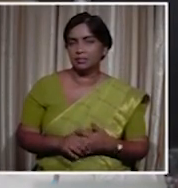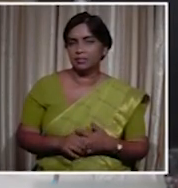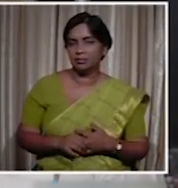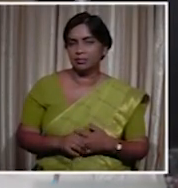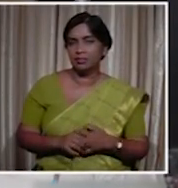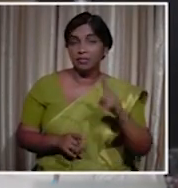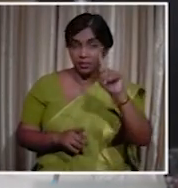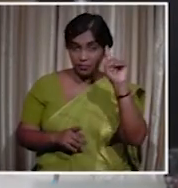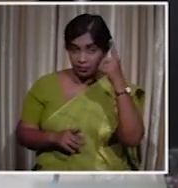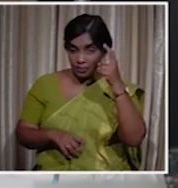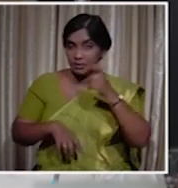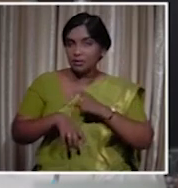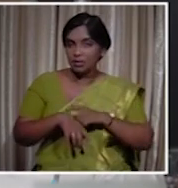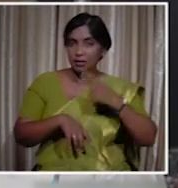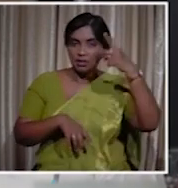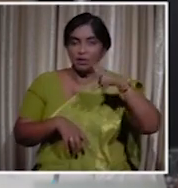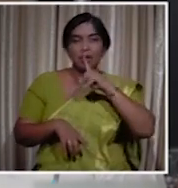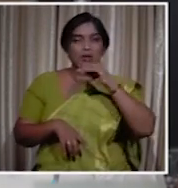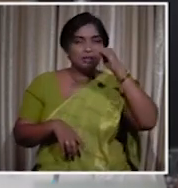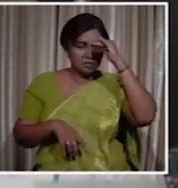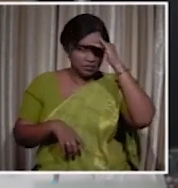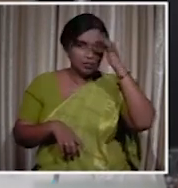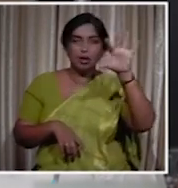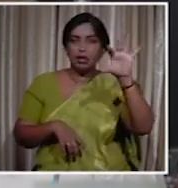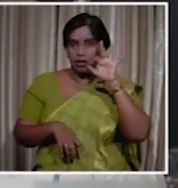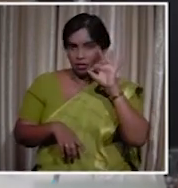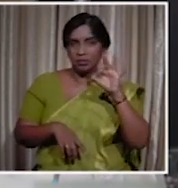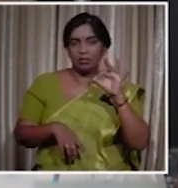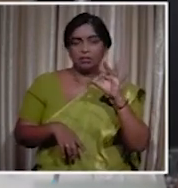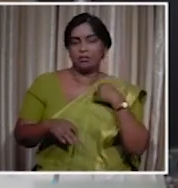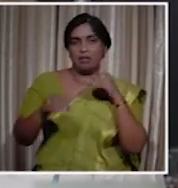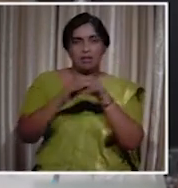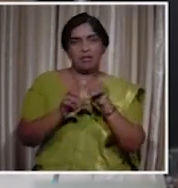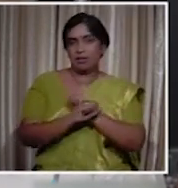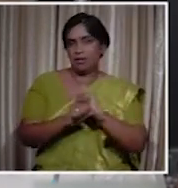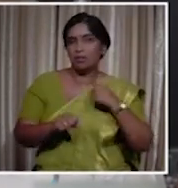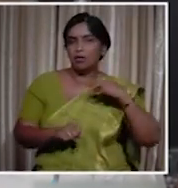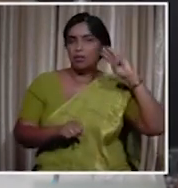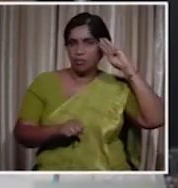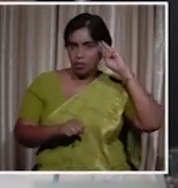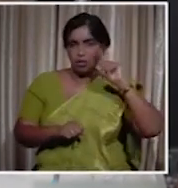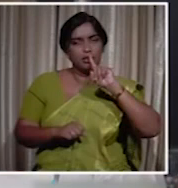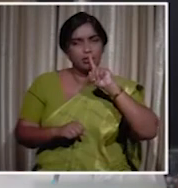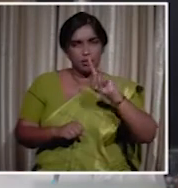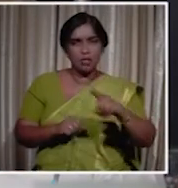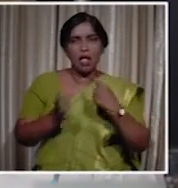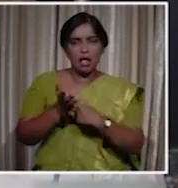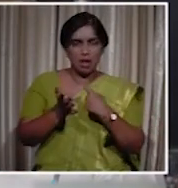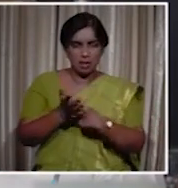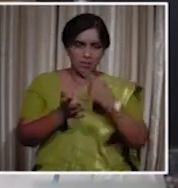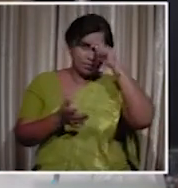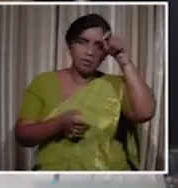පළවෙනි සැරේ නියෝජ්‍ය කතානායකතුමා තේරුව ඇති මගේ සම්බන්ධයක් තිබුණේ නැහැ. මං ඉවලේ පොරොන්දු වෙලා තිබුණා රංජිත් සියඹලා